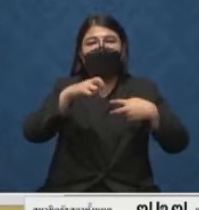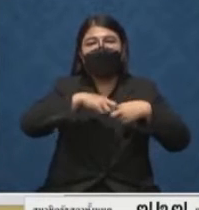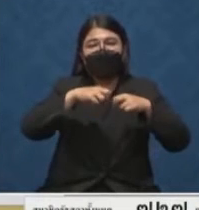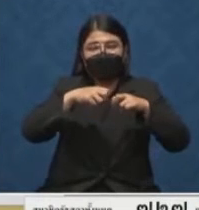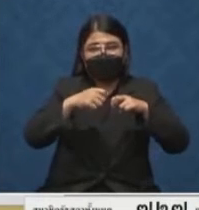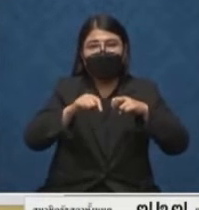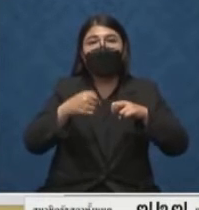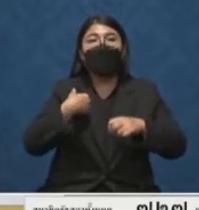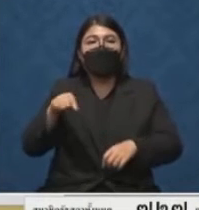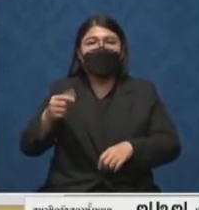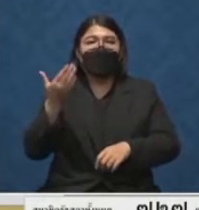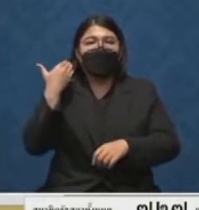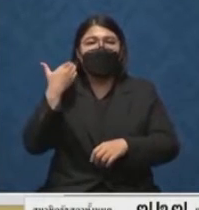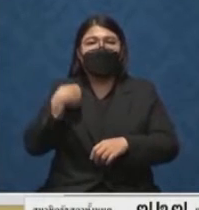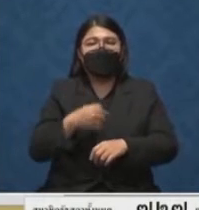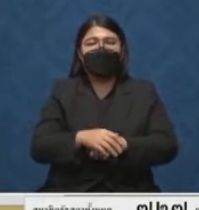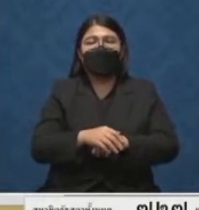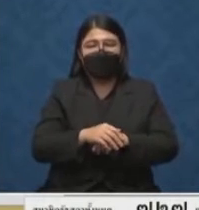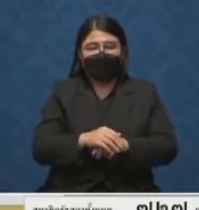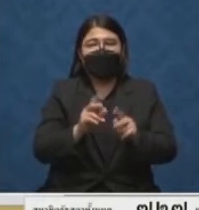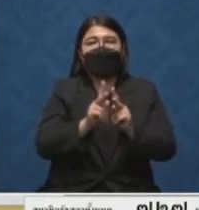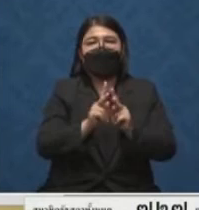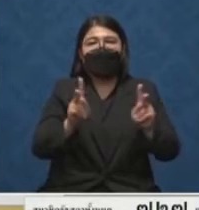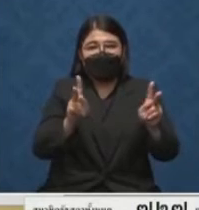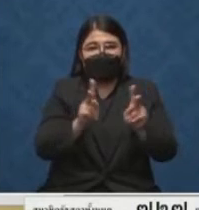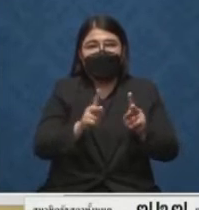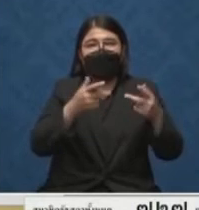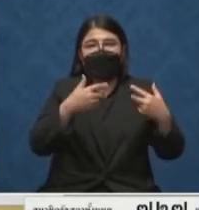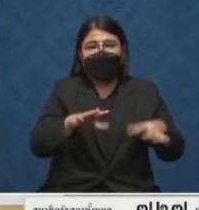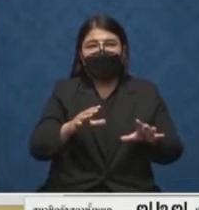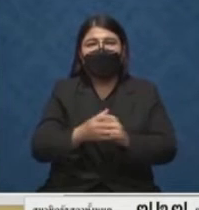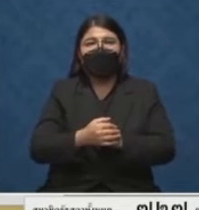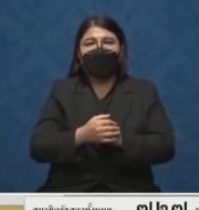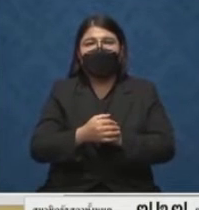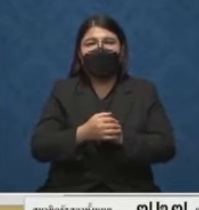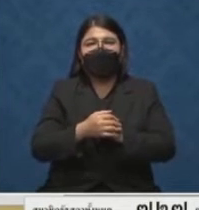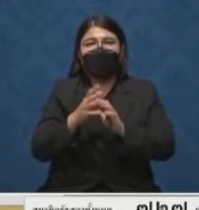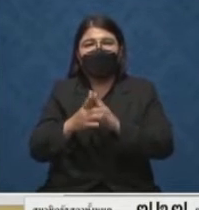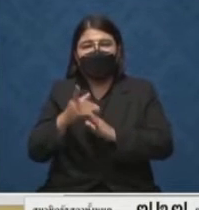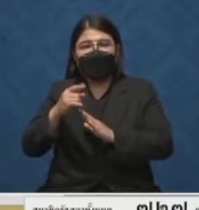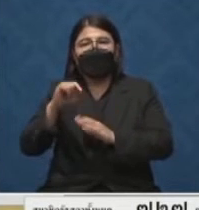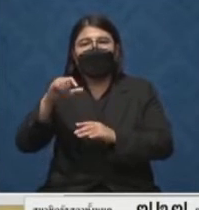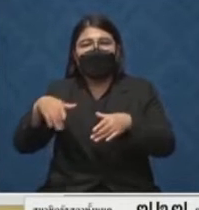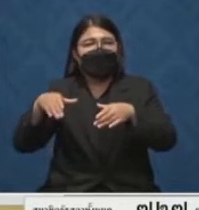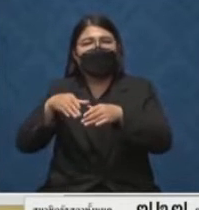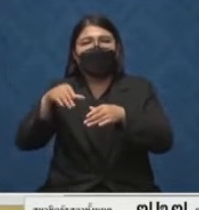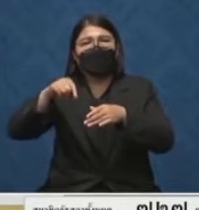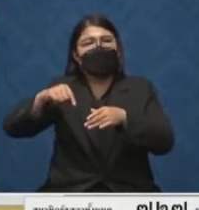ผมเป็กรมาธิการในช่วงรันปี 50 นะครับและต่อจากนั้ในสภาชุดนี้ ตั้งแต่ต้นนะครับ